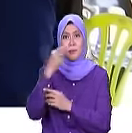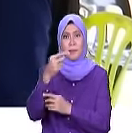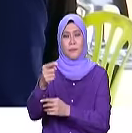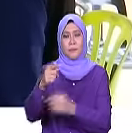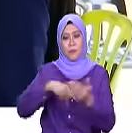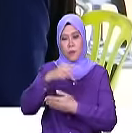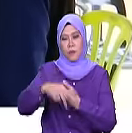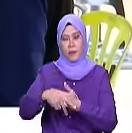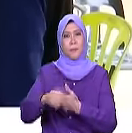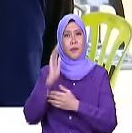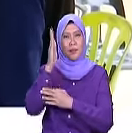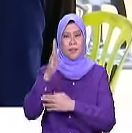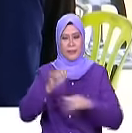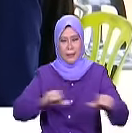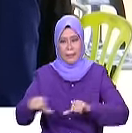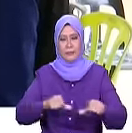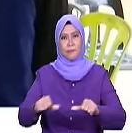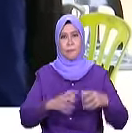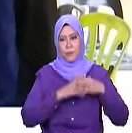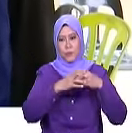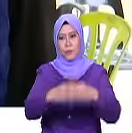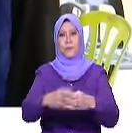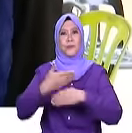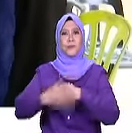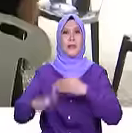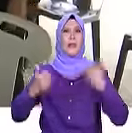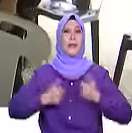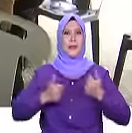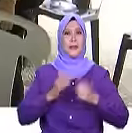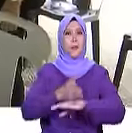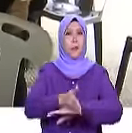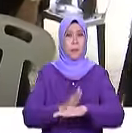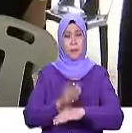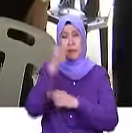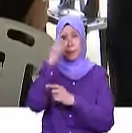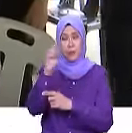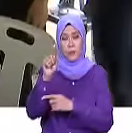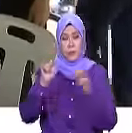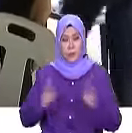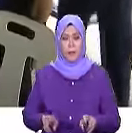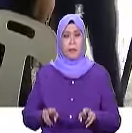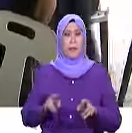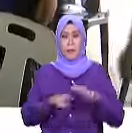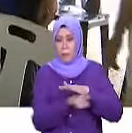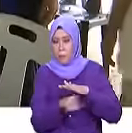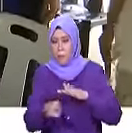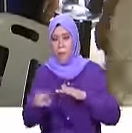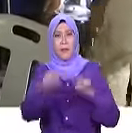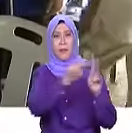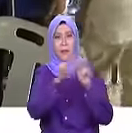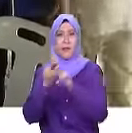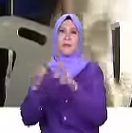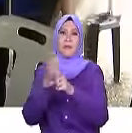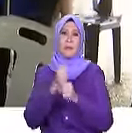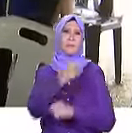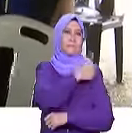program akan digerakkan secara lebih agresif selepas Hari Raya Aidiladha untuk memastikan rakyat di pendalaman mendapatkan